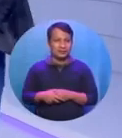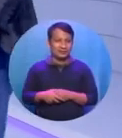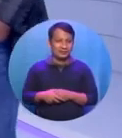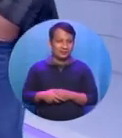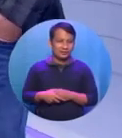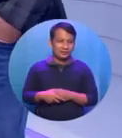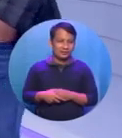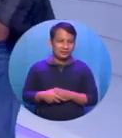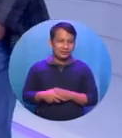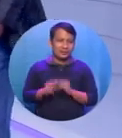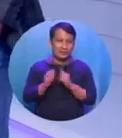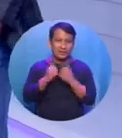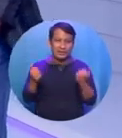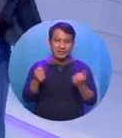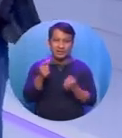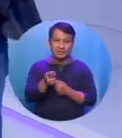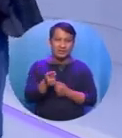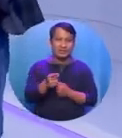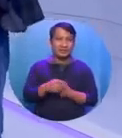Oh! Kumusta ka?